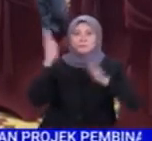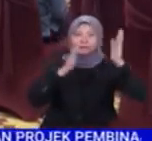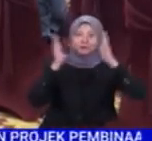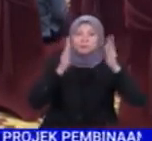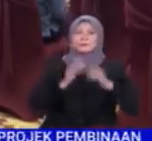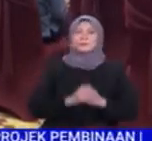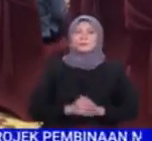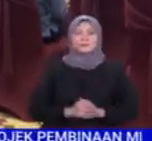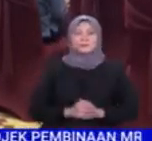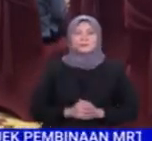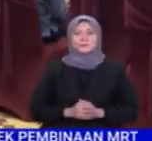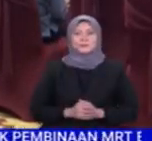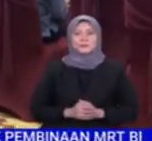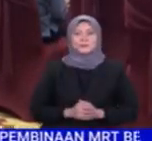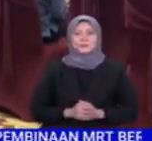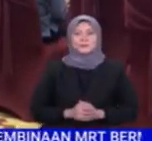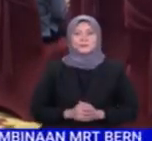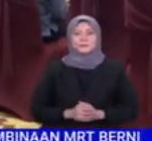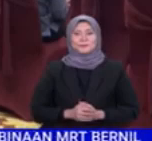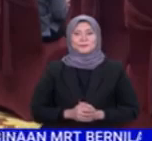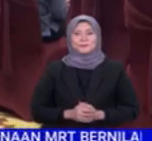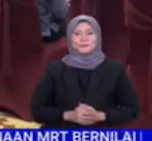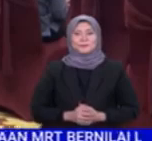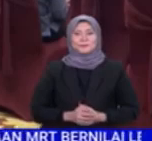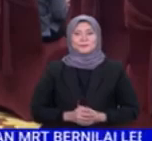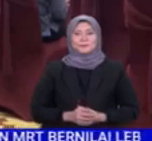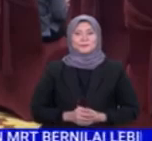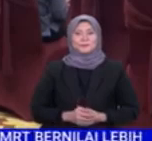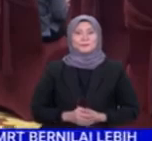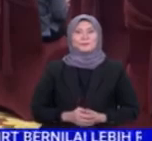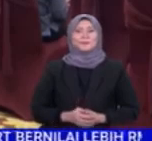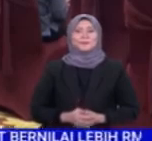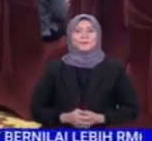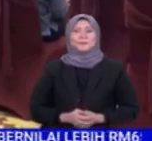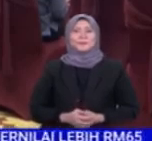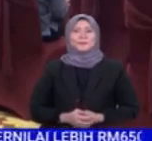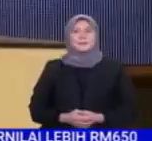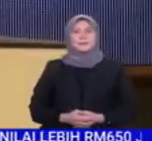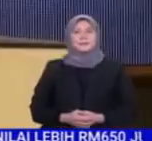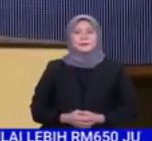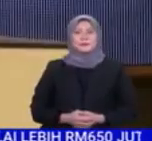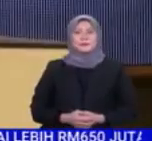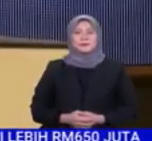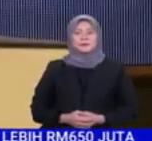Zatul Ikmal Muhammad Noor, Berita RTM.